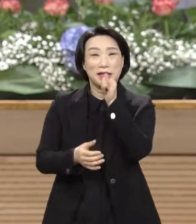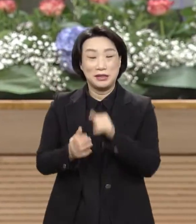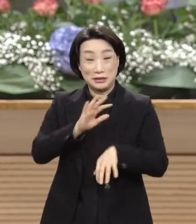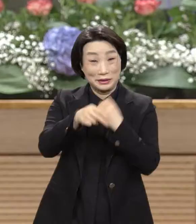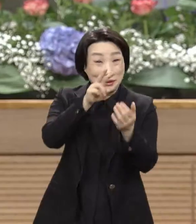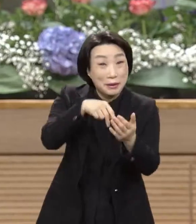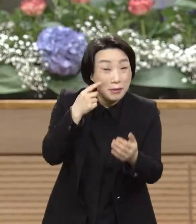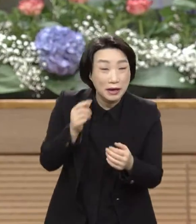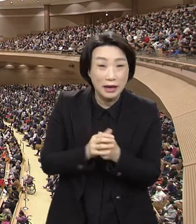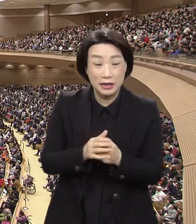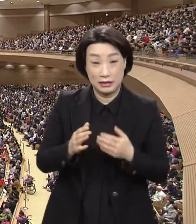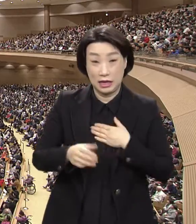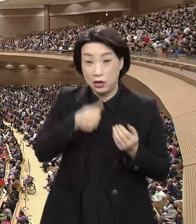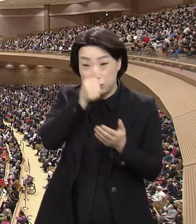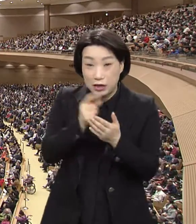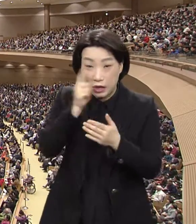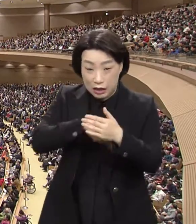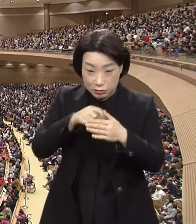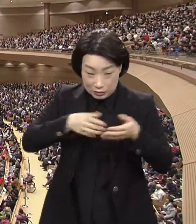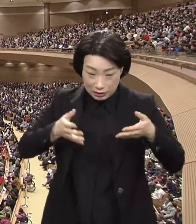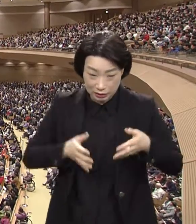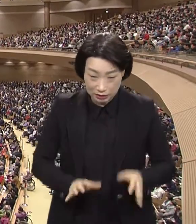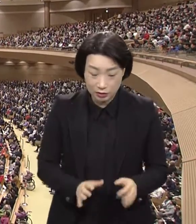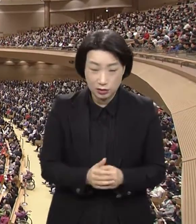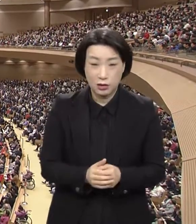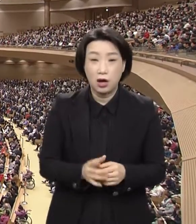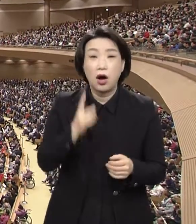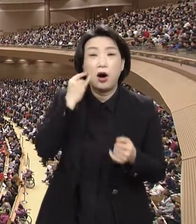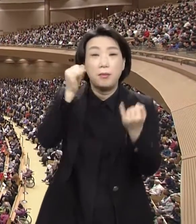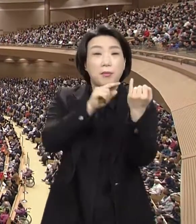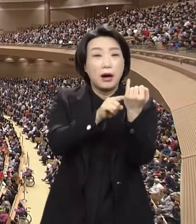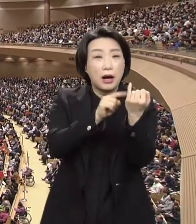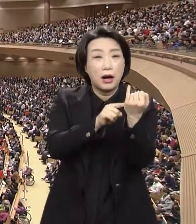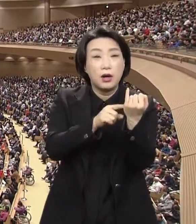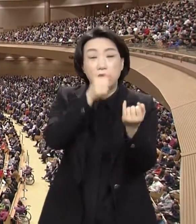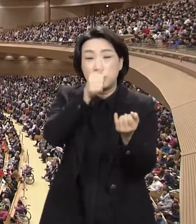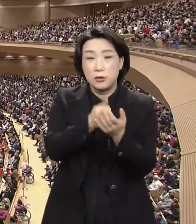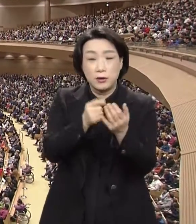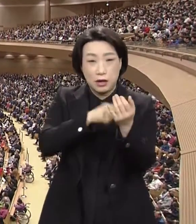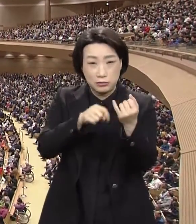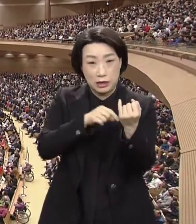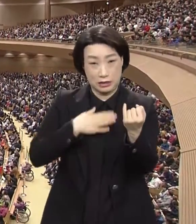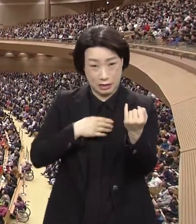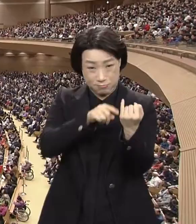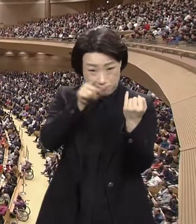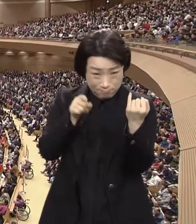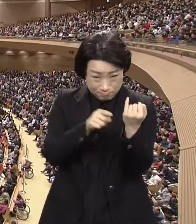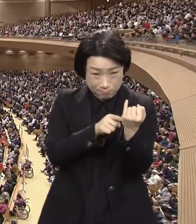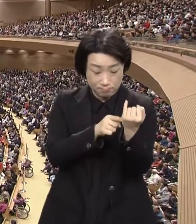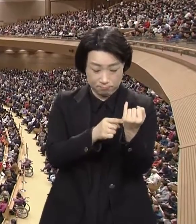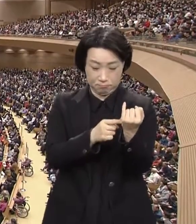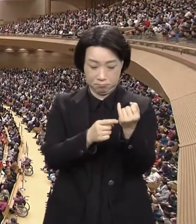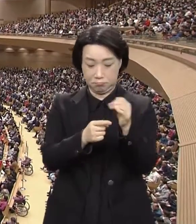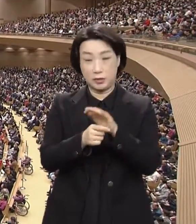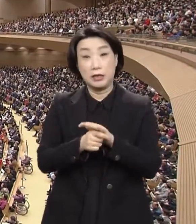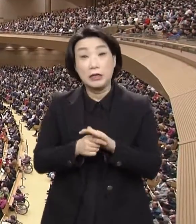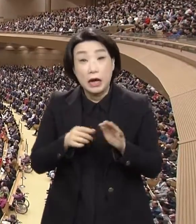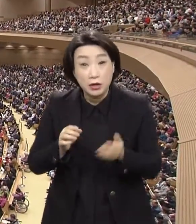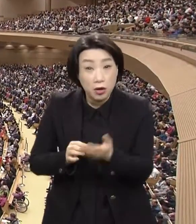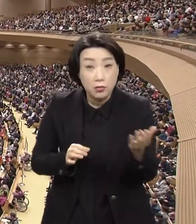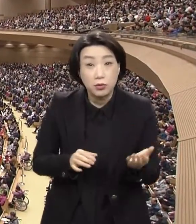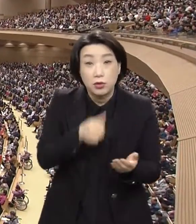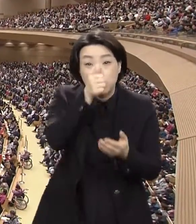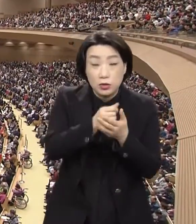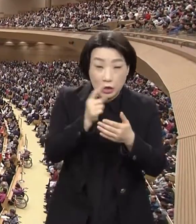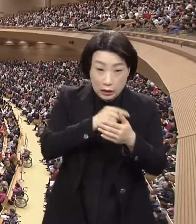읽어봐. 내가 죄악 중에 출생하였으며 모친이 죄 중에 나를 잉태하였나이다. 죄악 중에 잉태하고